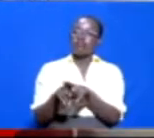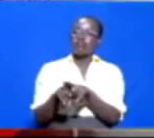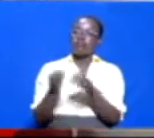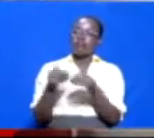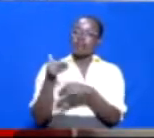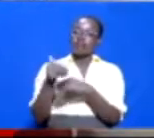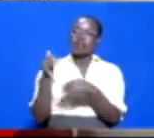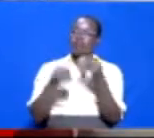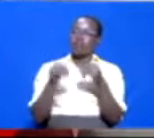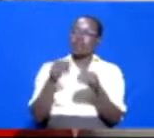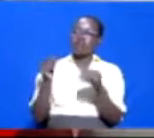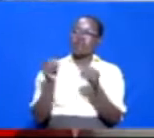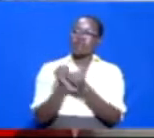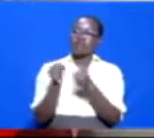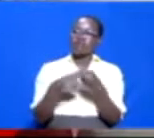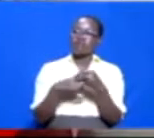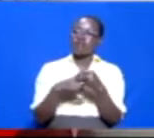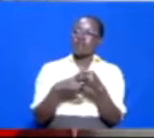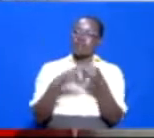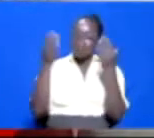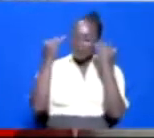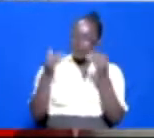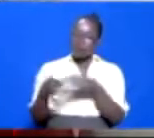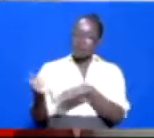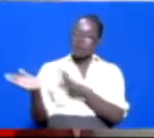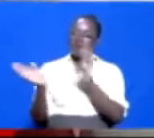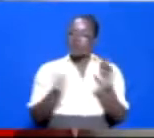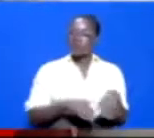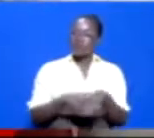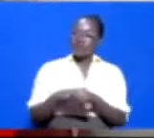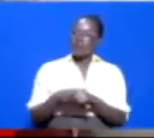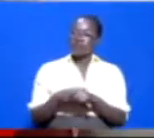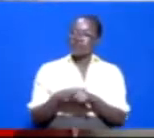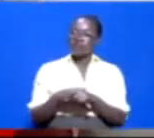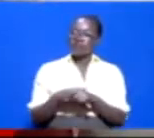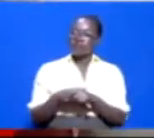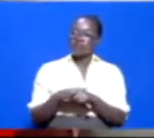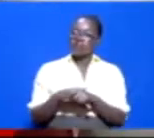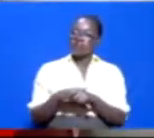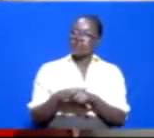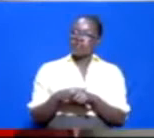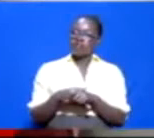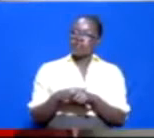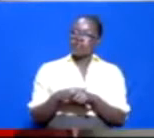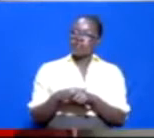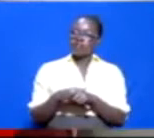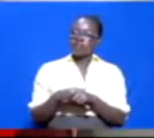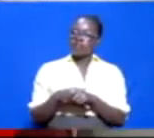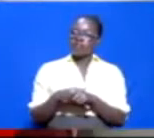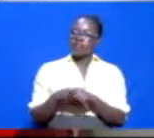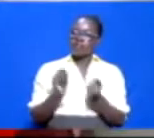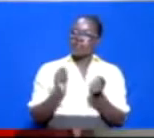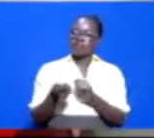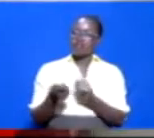uchaguzi ya 2017 ambaye koti ilitupilia mbali, kulikuwa na reform.